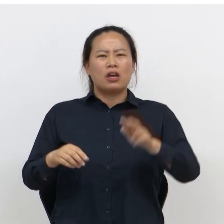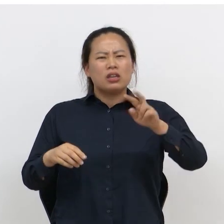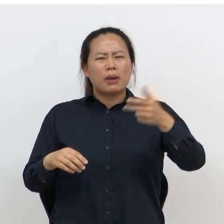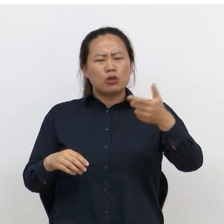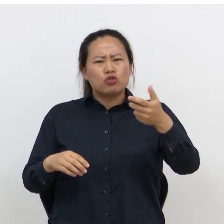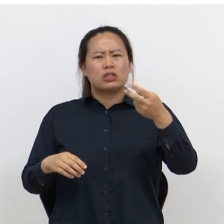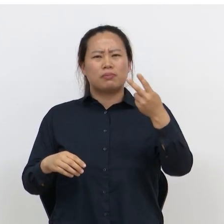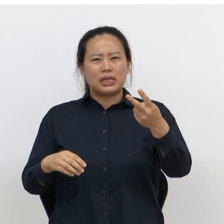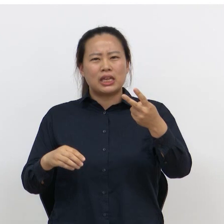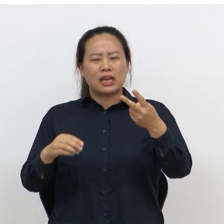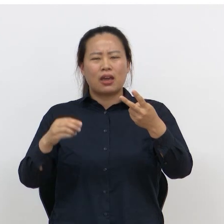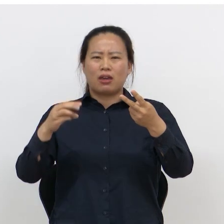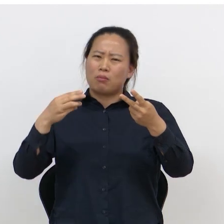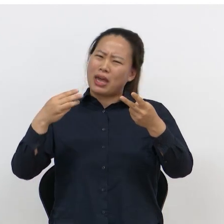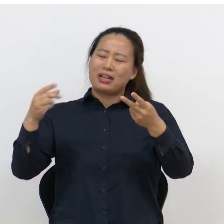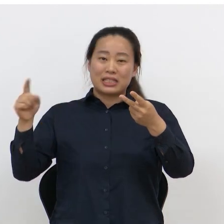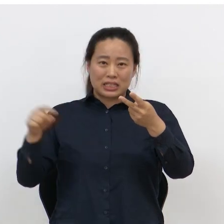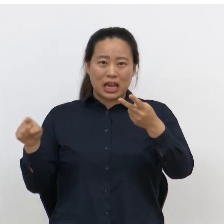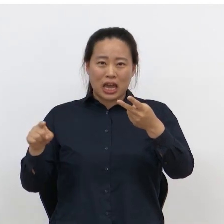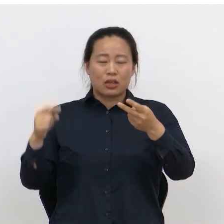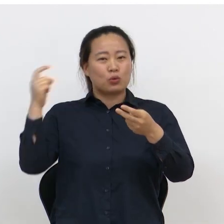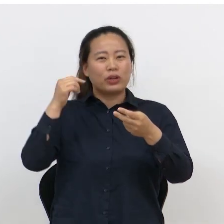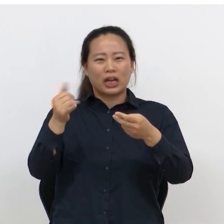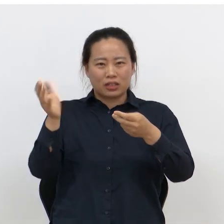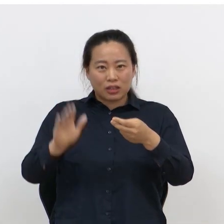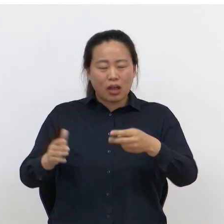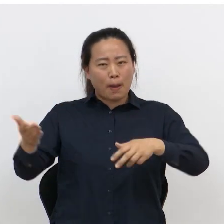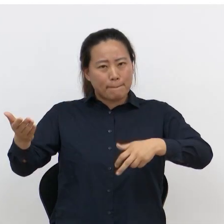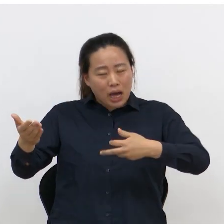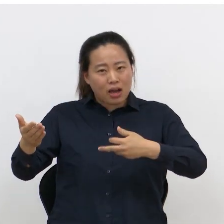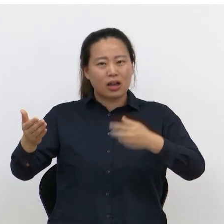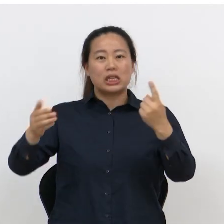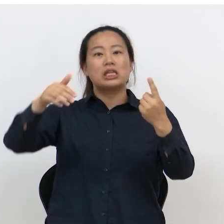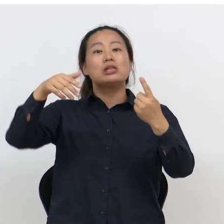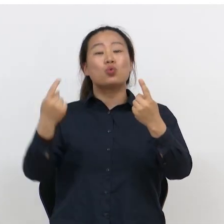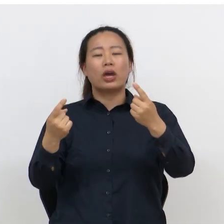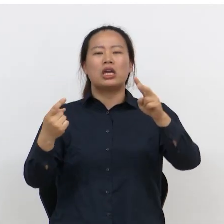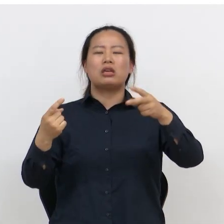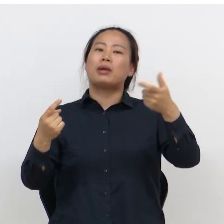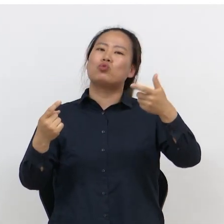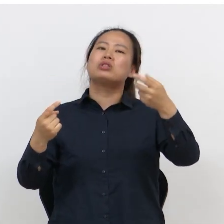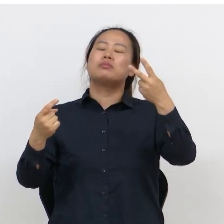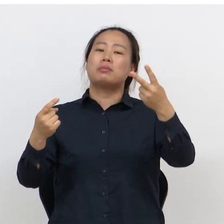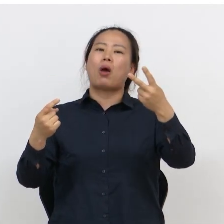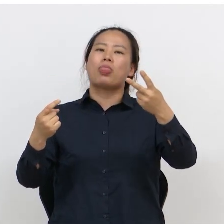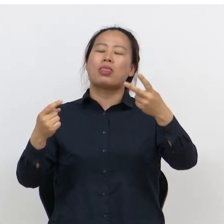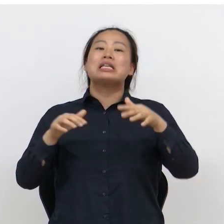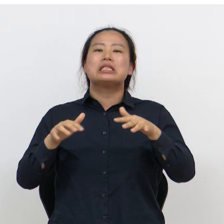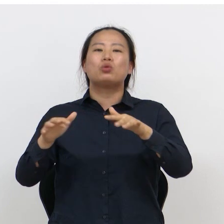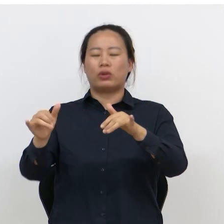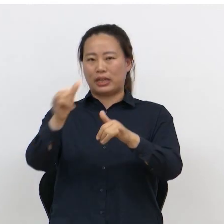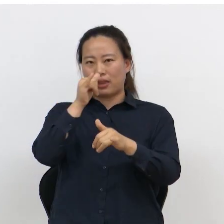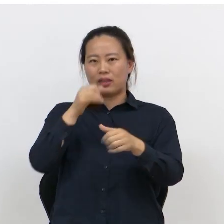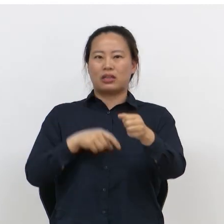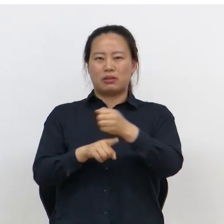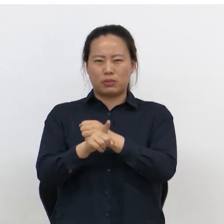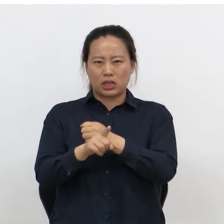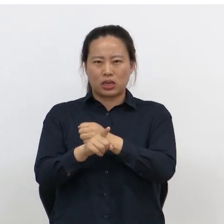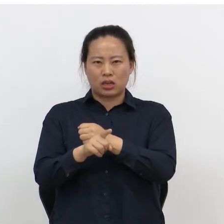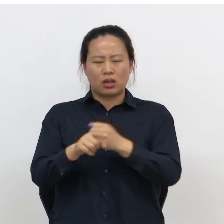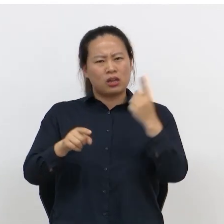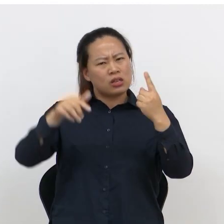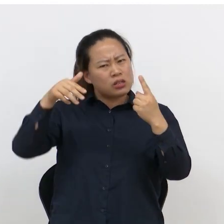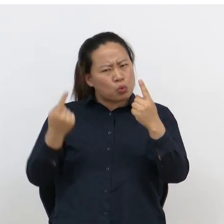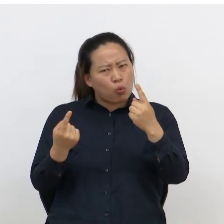262Hz의 소리입니다. 이게 무슨 말이냐면 이 줄을 튕기면 1초에 262회 진동을 하는 겁니다. 초에